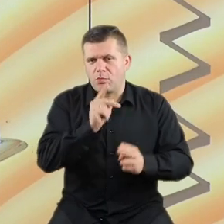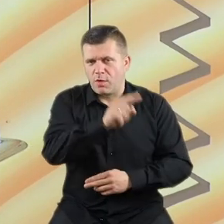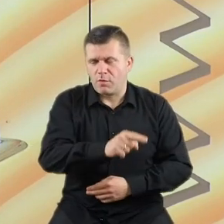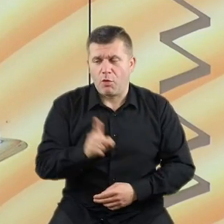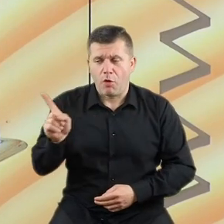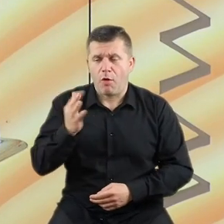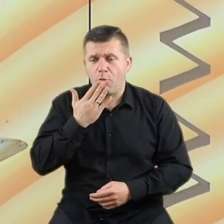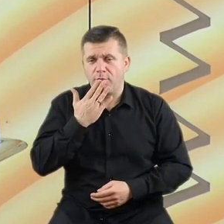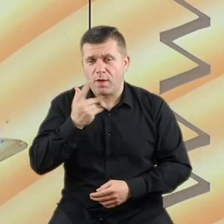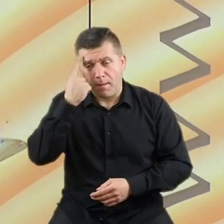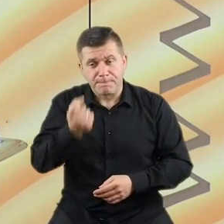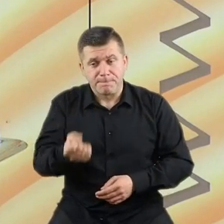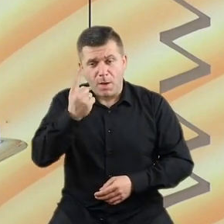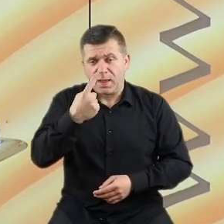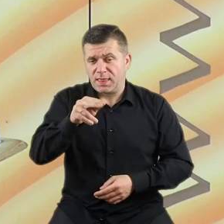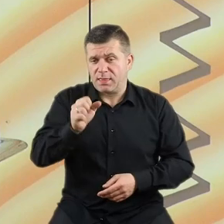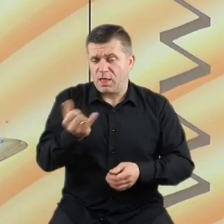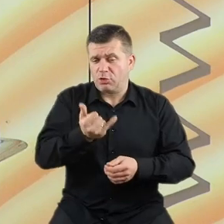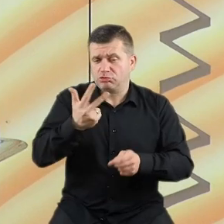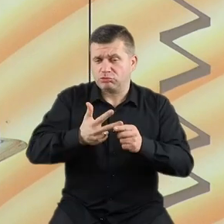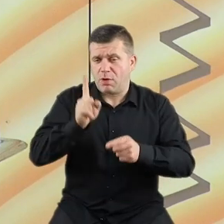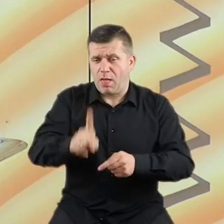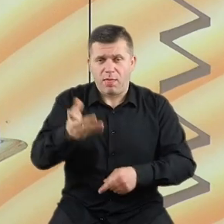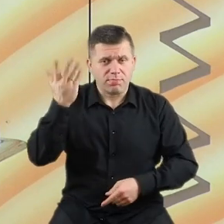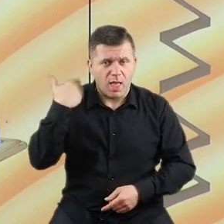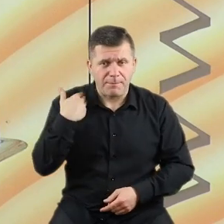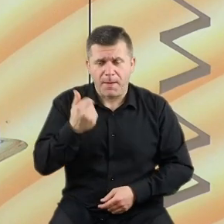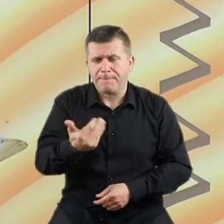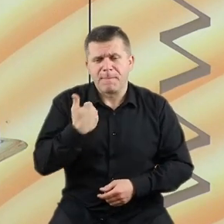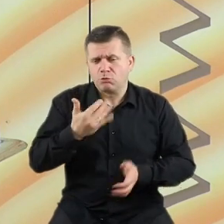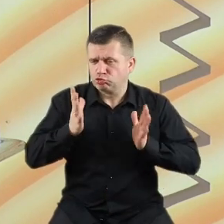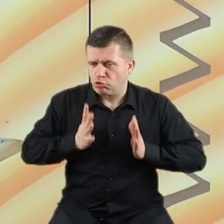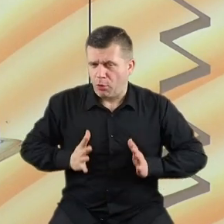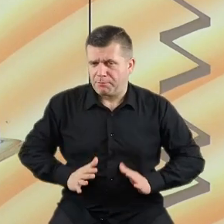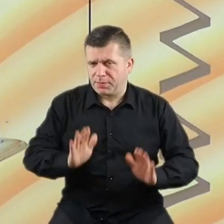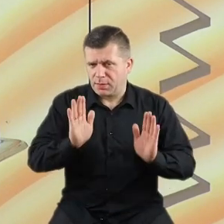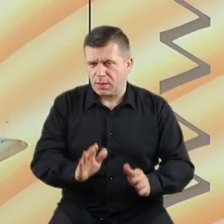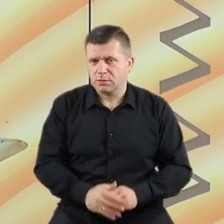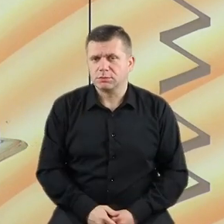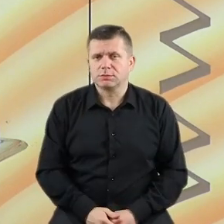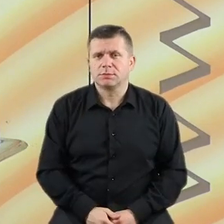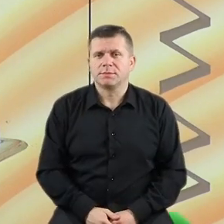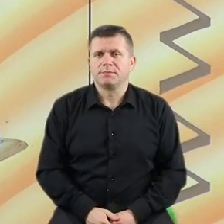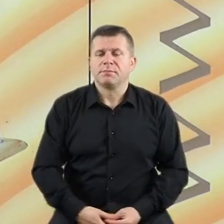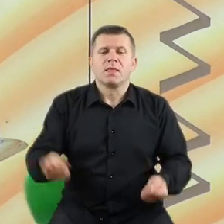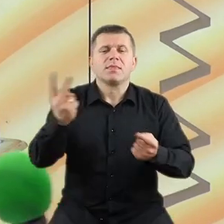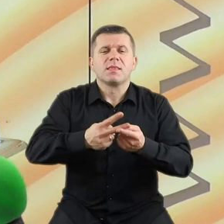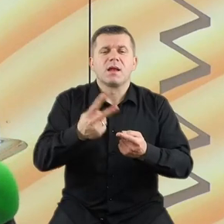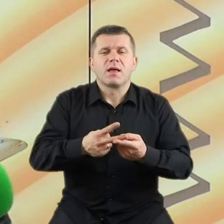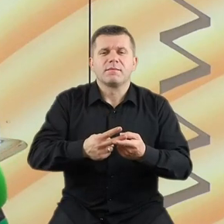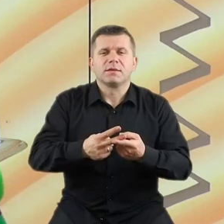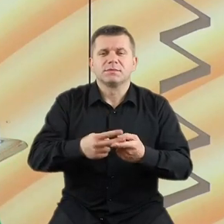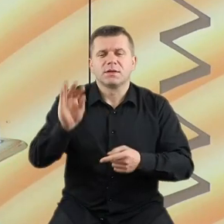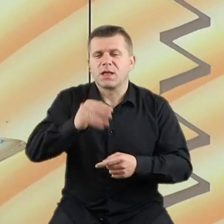że pomysły Diny jeszcze 30 lat temu, bo one tak długo się znają, były skromniejsze, uboższe, ponieważ wtedy telewizja